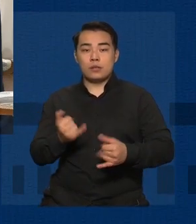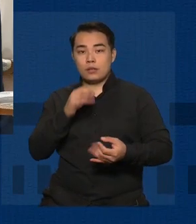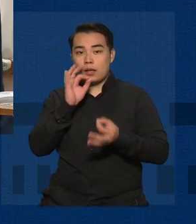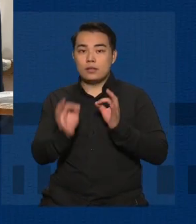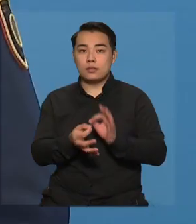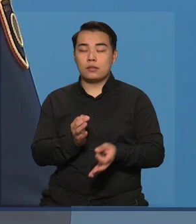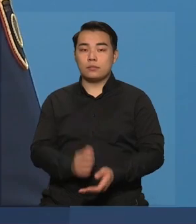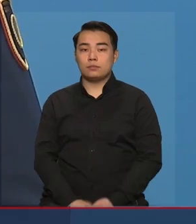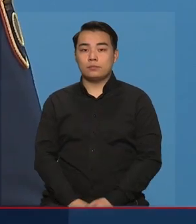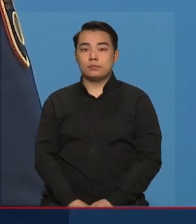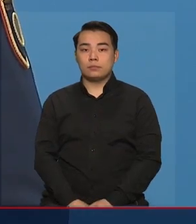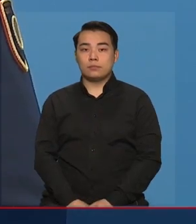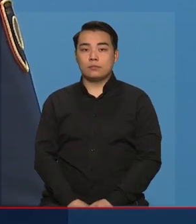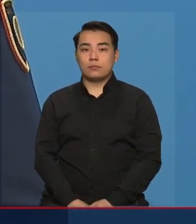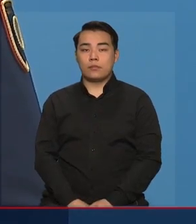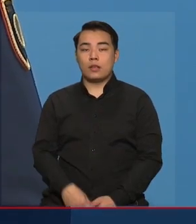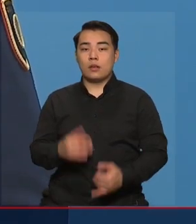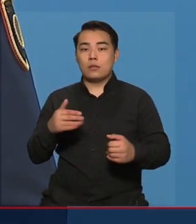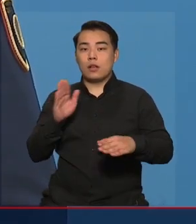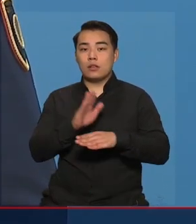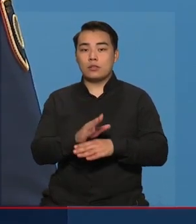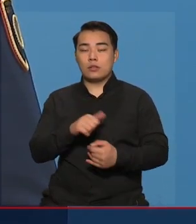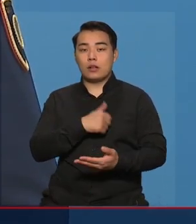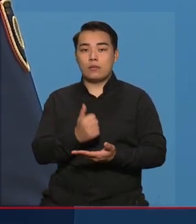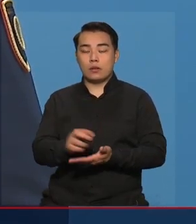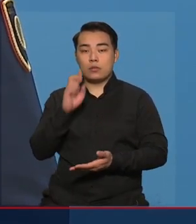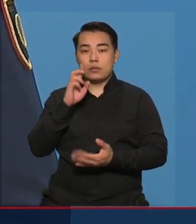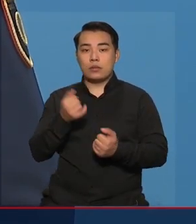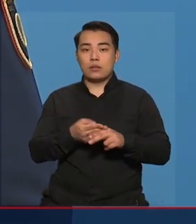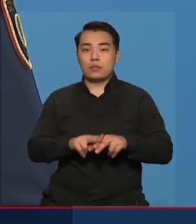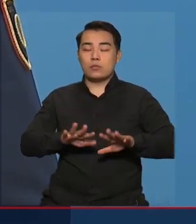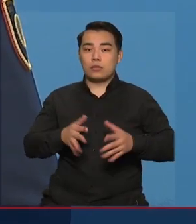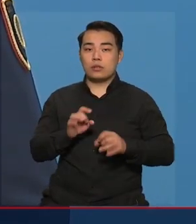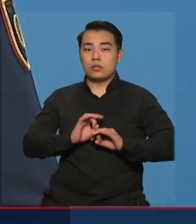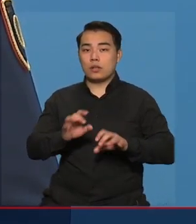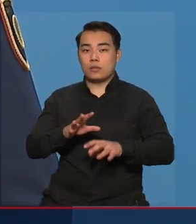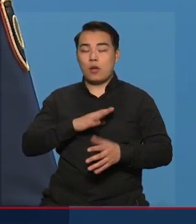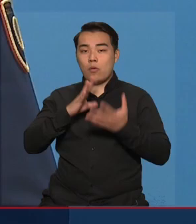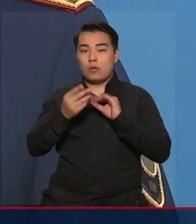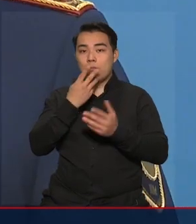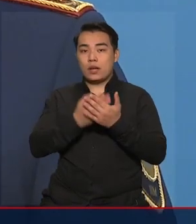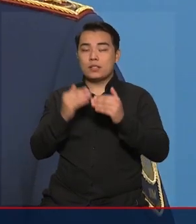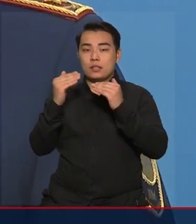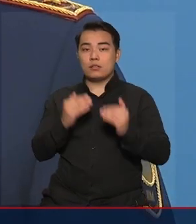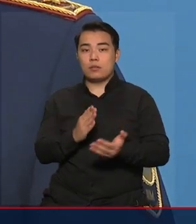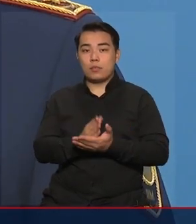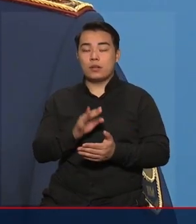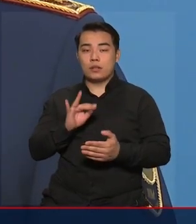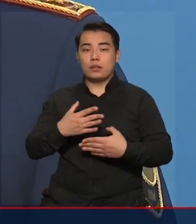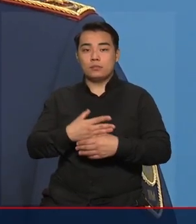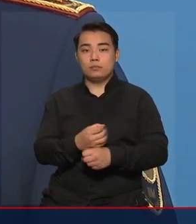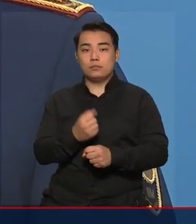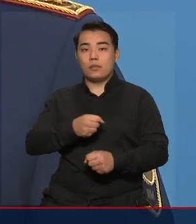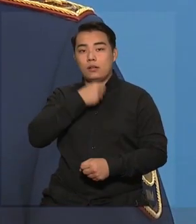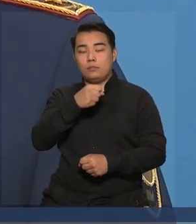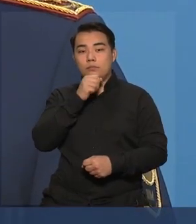насилия. Доложил главе государства о криминогенной обстановке в стране. В целом отмечается ее снижение. Также сократилась